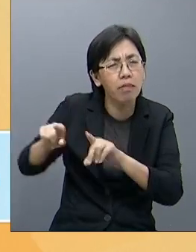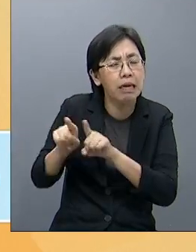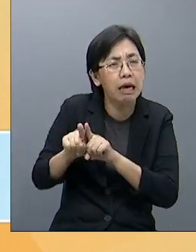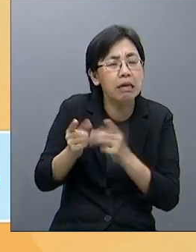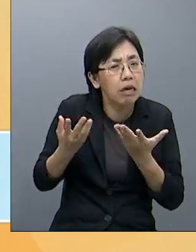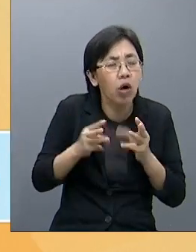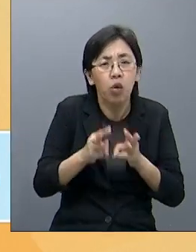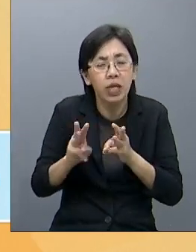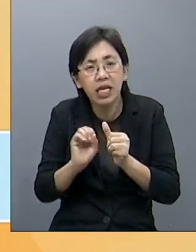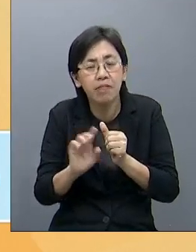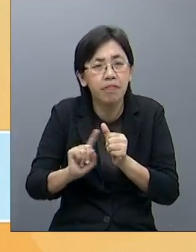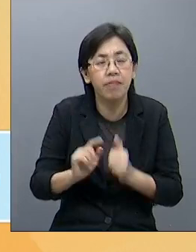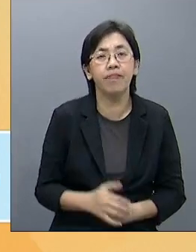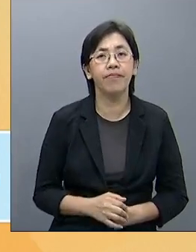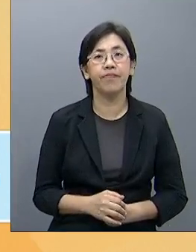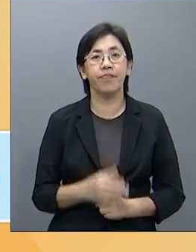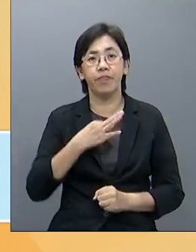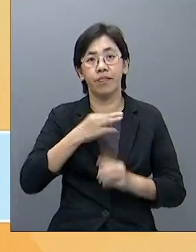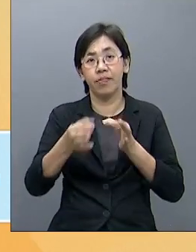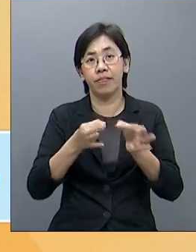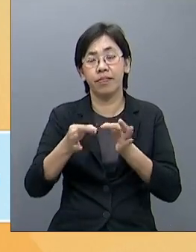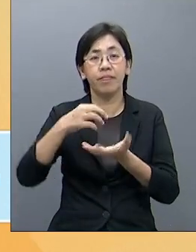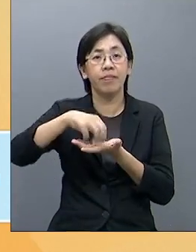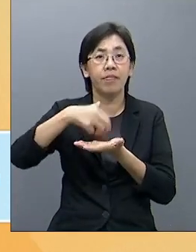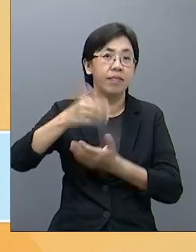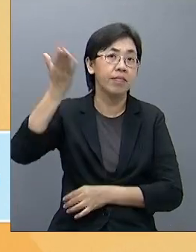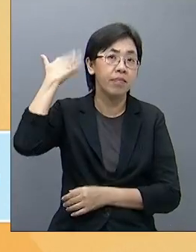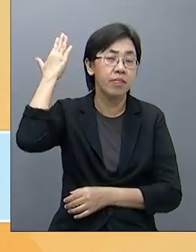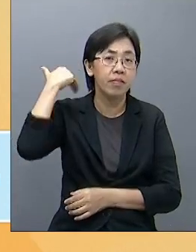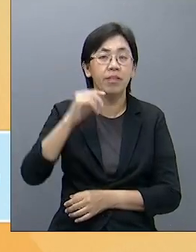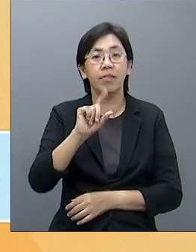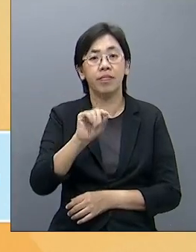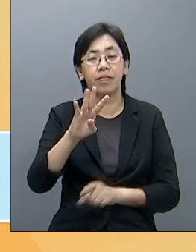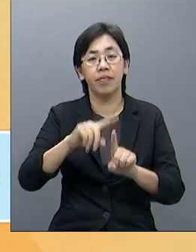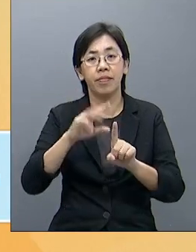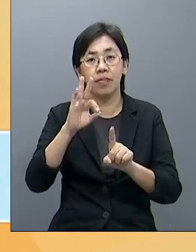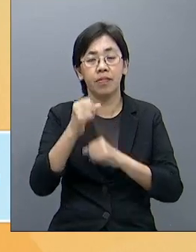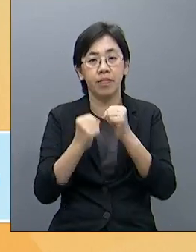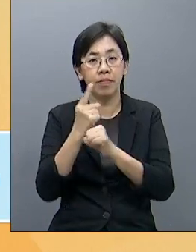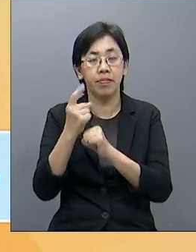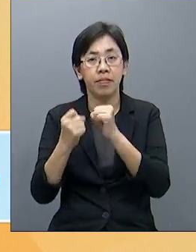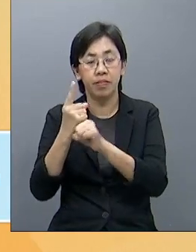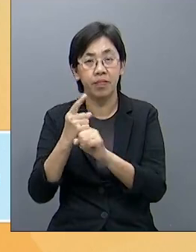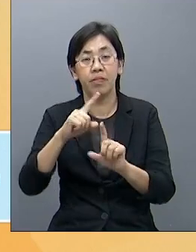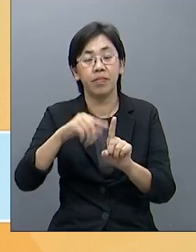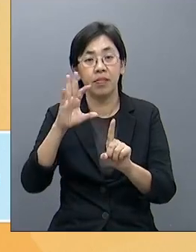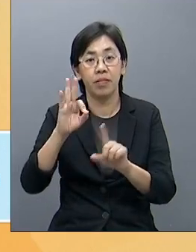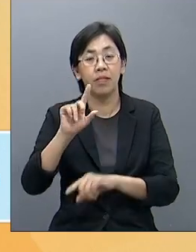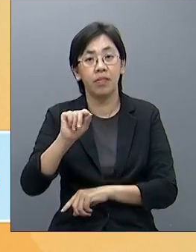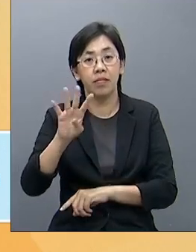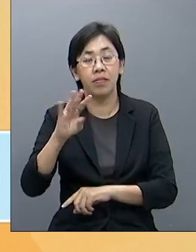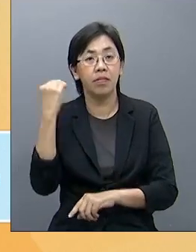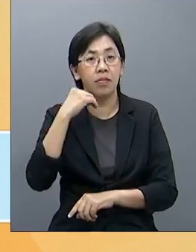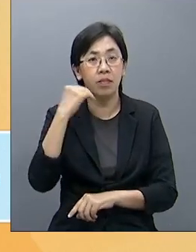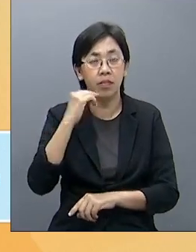ๆ ต่ใหอย่าทร sig?วันที่ 24 กันยายนที่ทุกปี พระมาชนท้รู้ยัว่า็